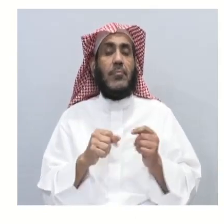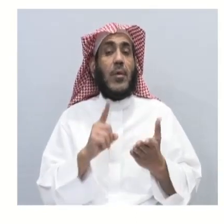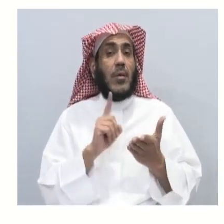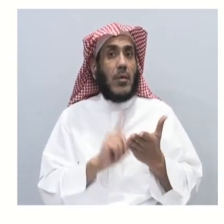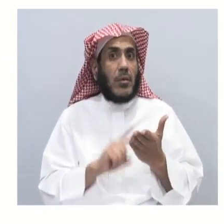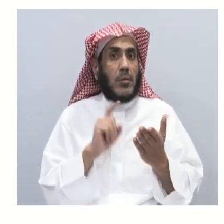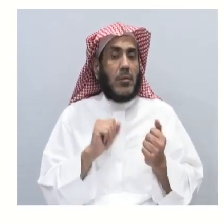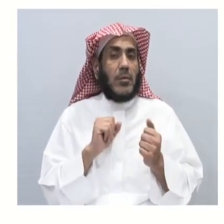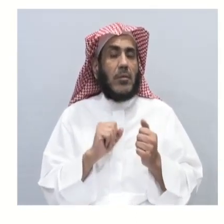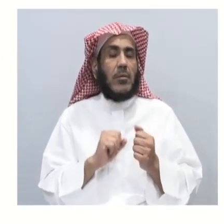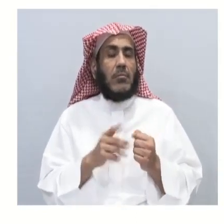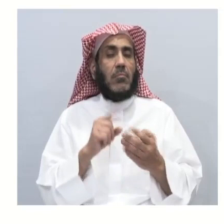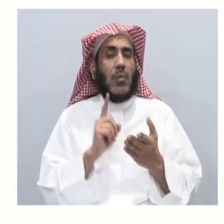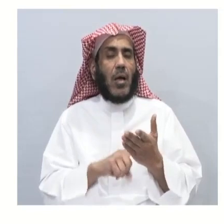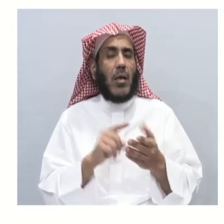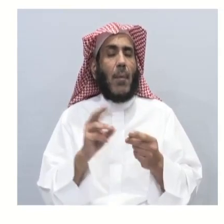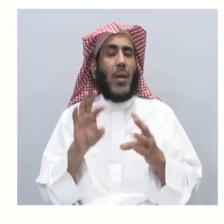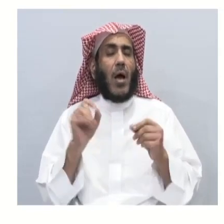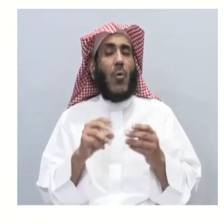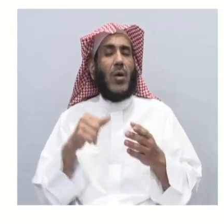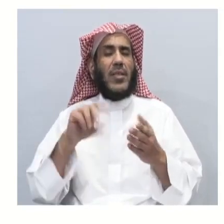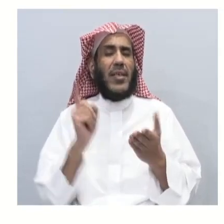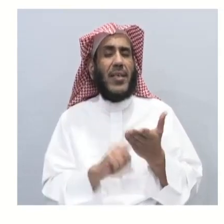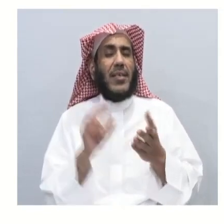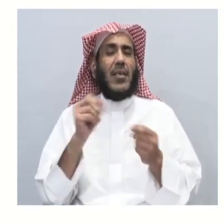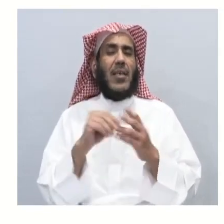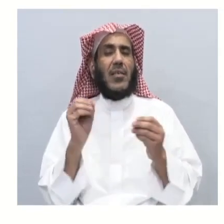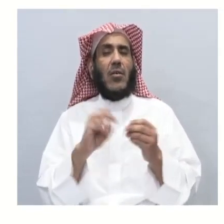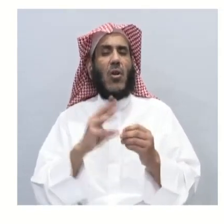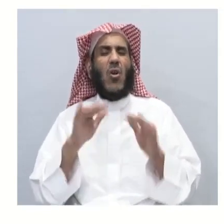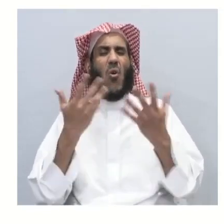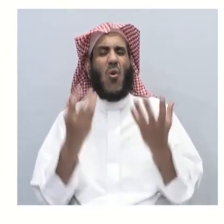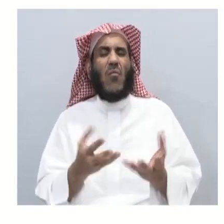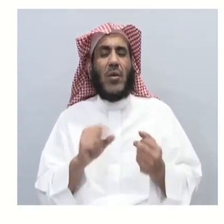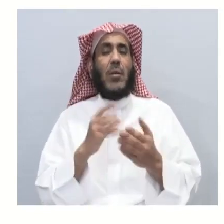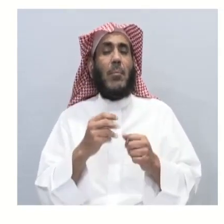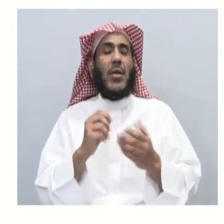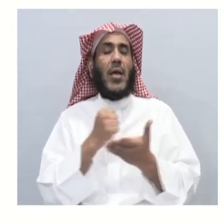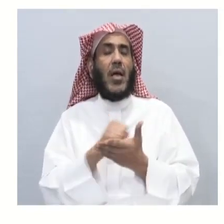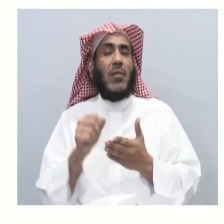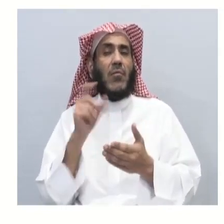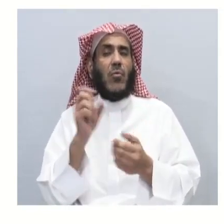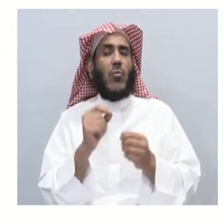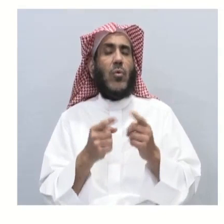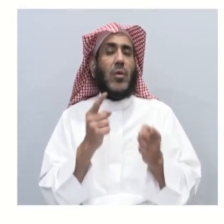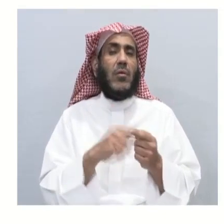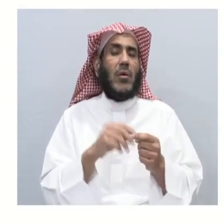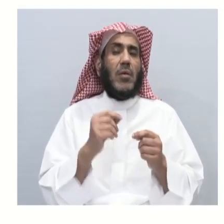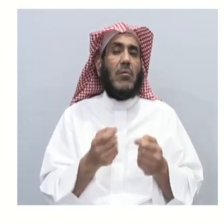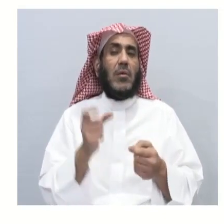أن، عفواً، أن من أخوات إن الناسخة، ولكنها خففت بحذف النون الثانية فسميت